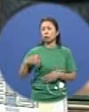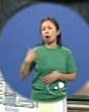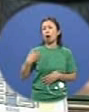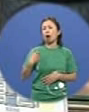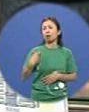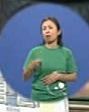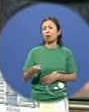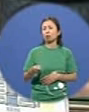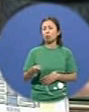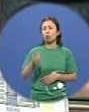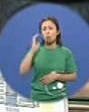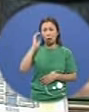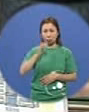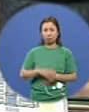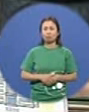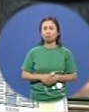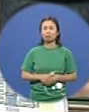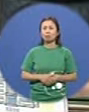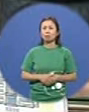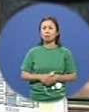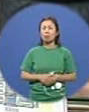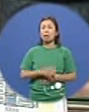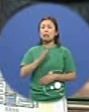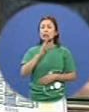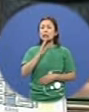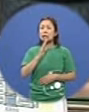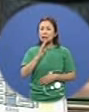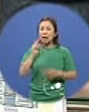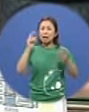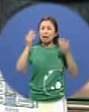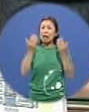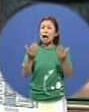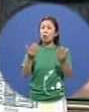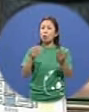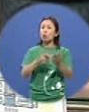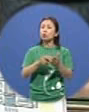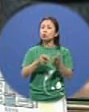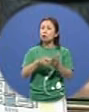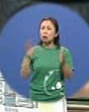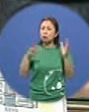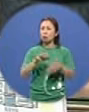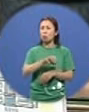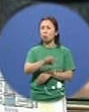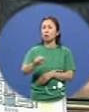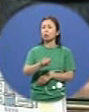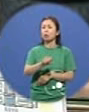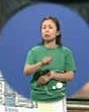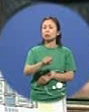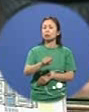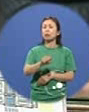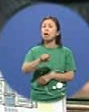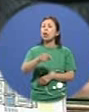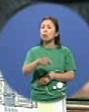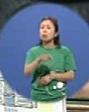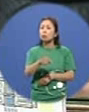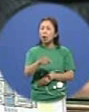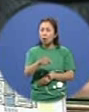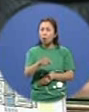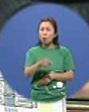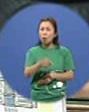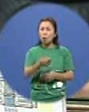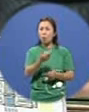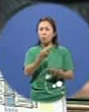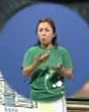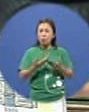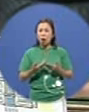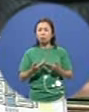ないそれから実は学校は結構分かってるんですはい分かってる分かってるけども学校からその情報を勝手に庁の件